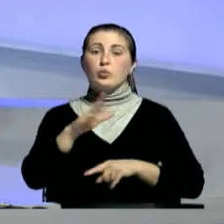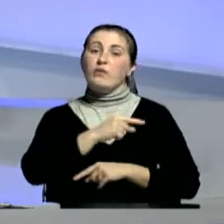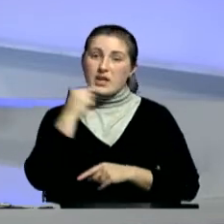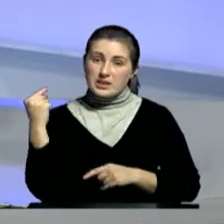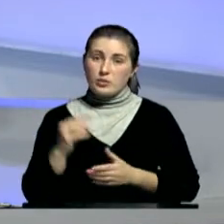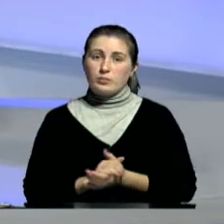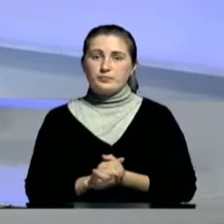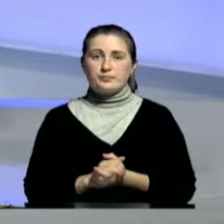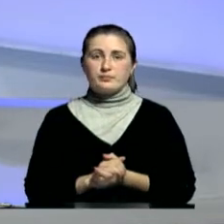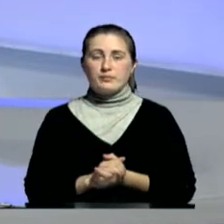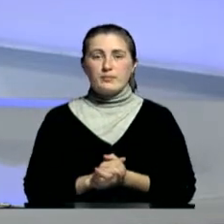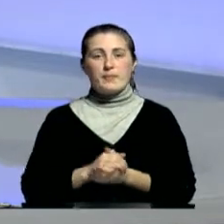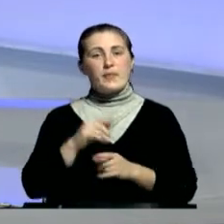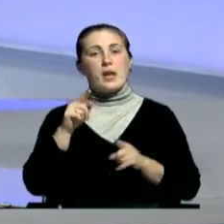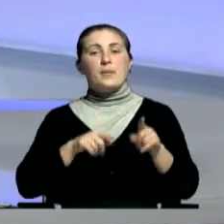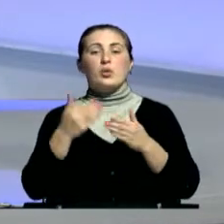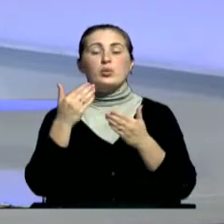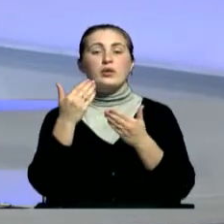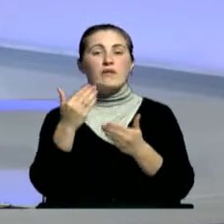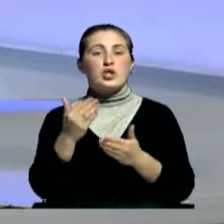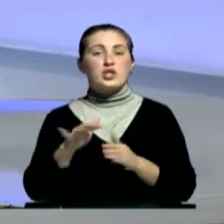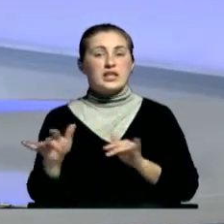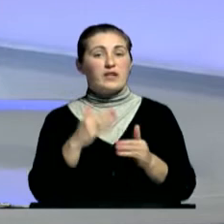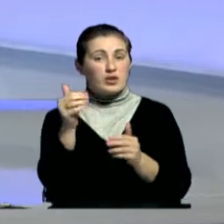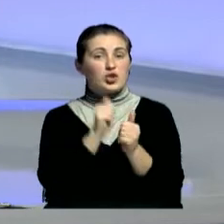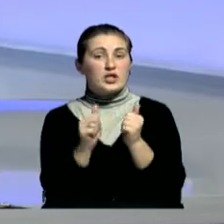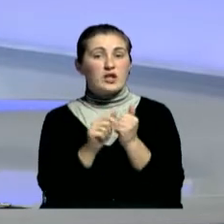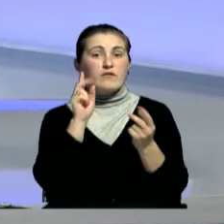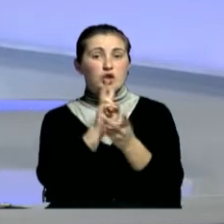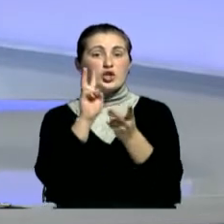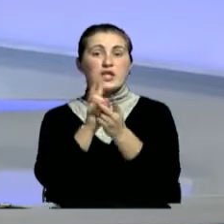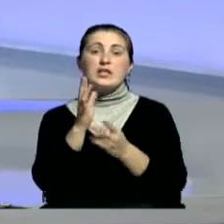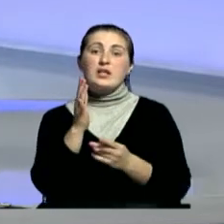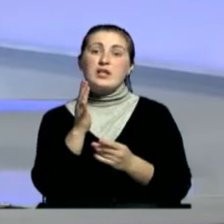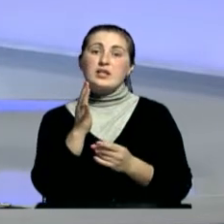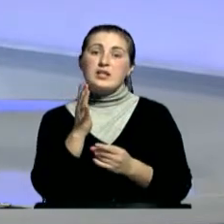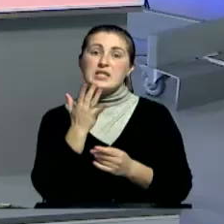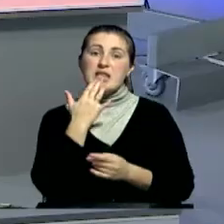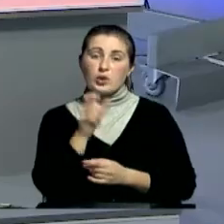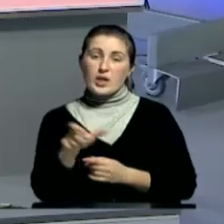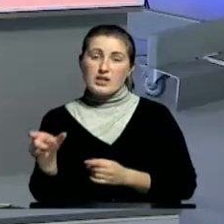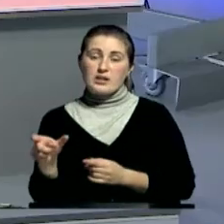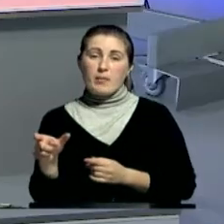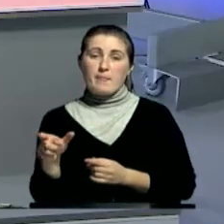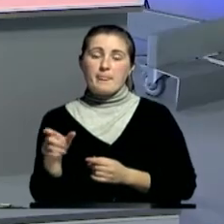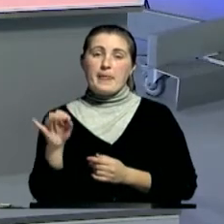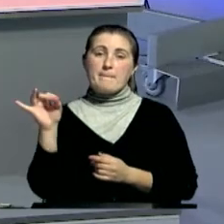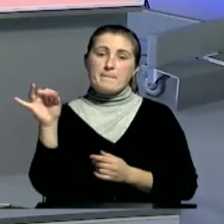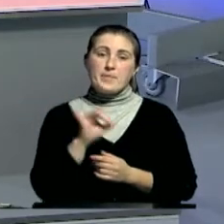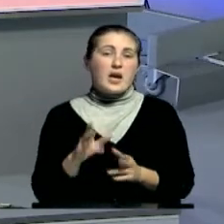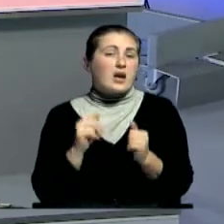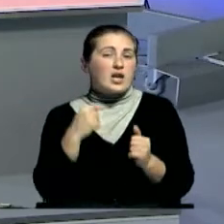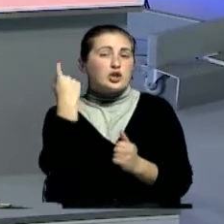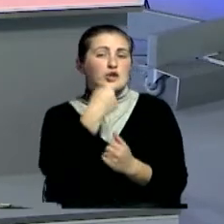Россию. По роду вашей деятельности вы часто встречаетесь с иностранцами. И как в